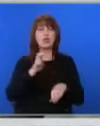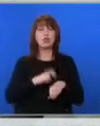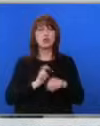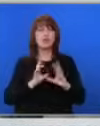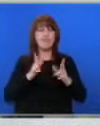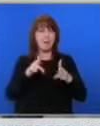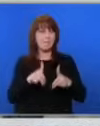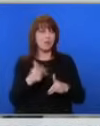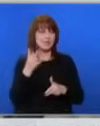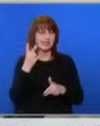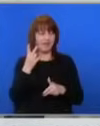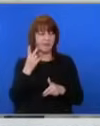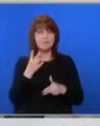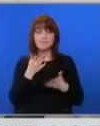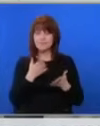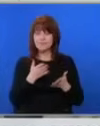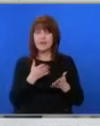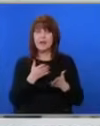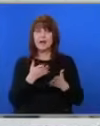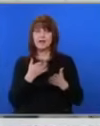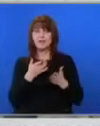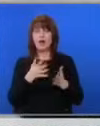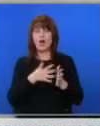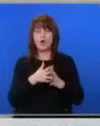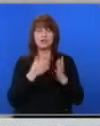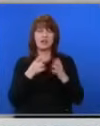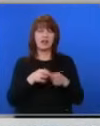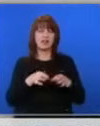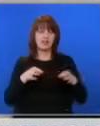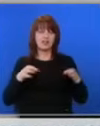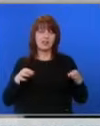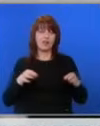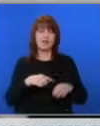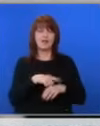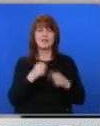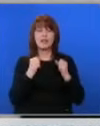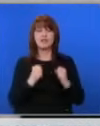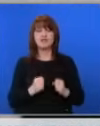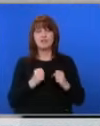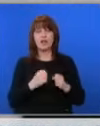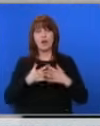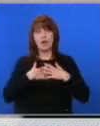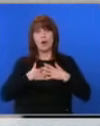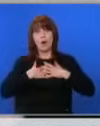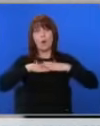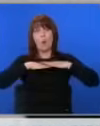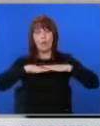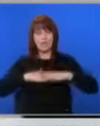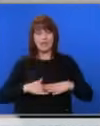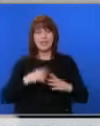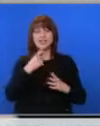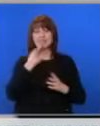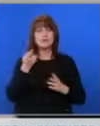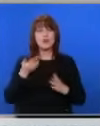За хората в Димово извързването на трафика от града е дълго очаквано. Голямо облегчение е това. Защото